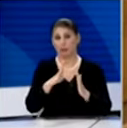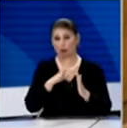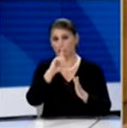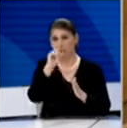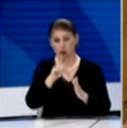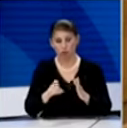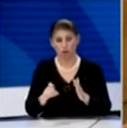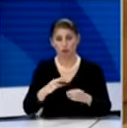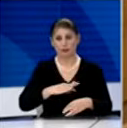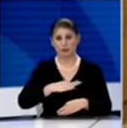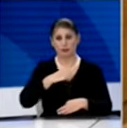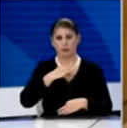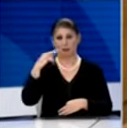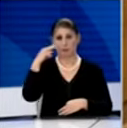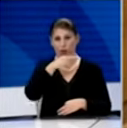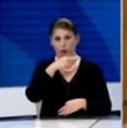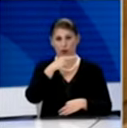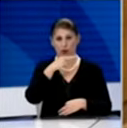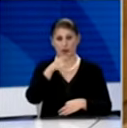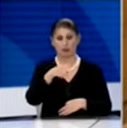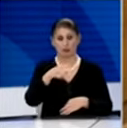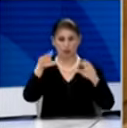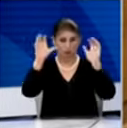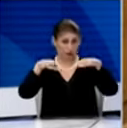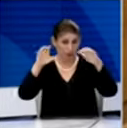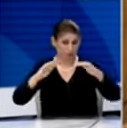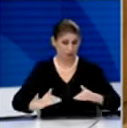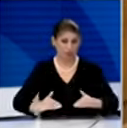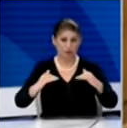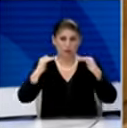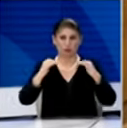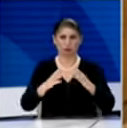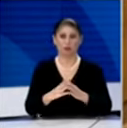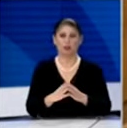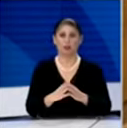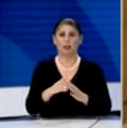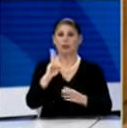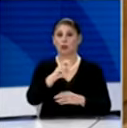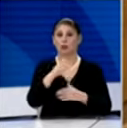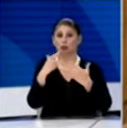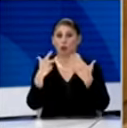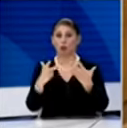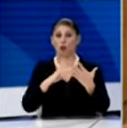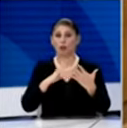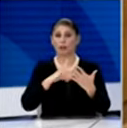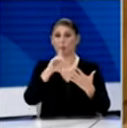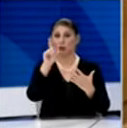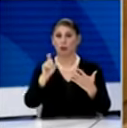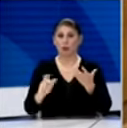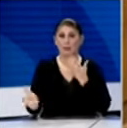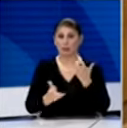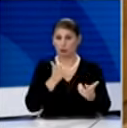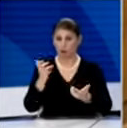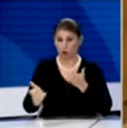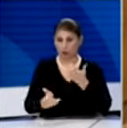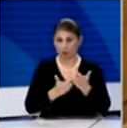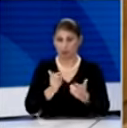ανθρώπινες ζωές, κύριε Πρωθυπουργέ, στις πλημμύρες, 28 ανθρώπινες ζωές στις